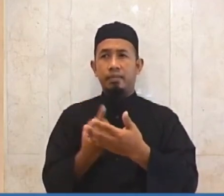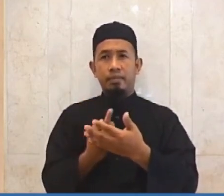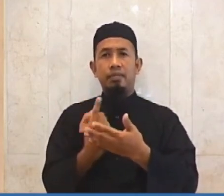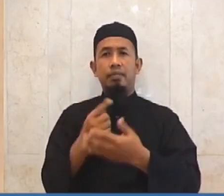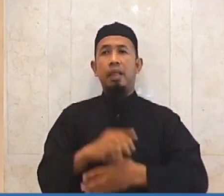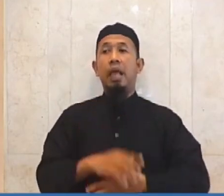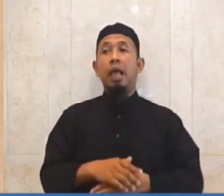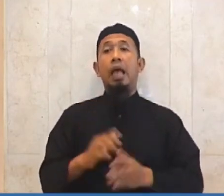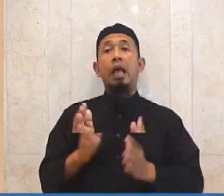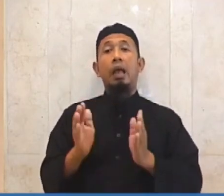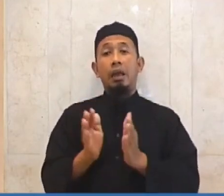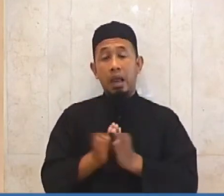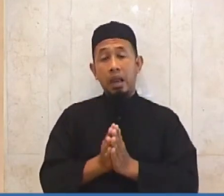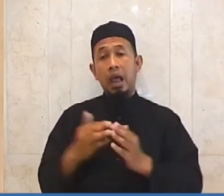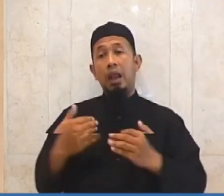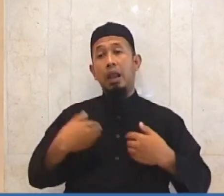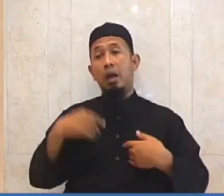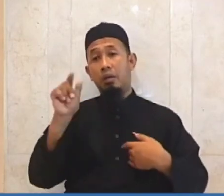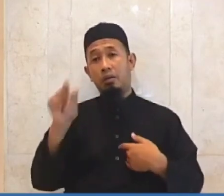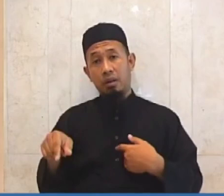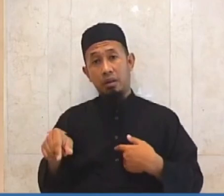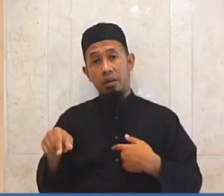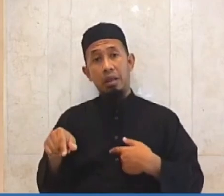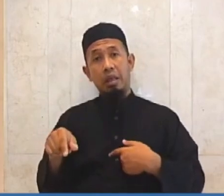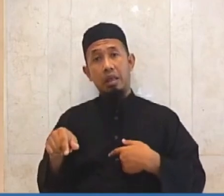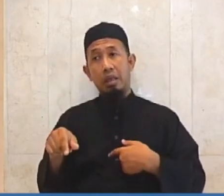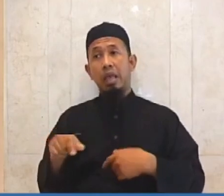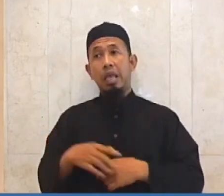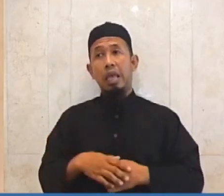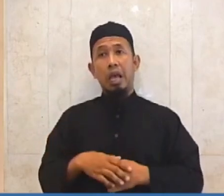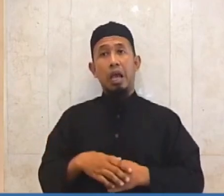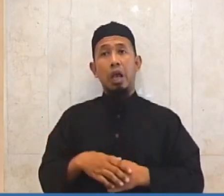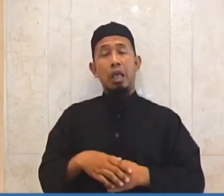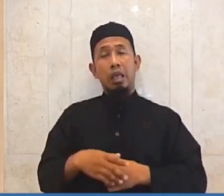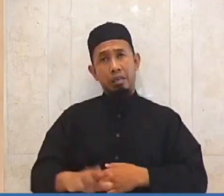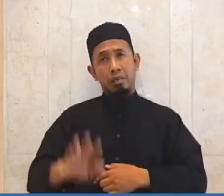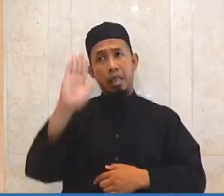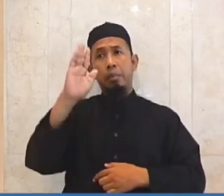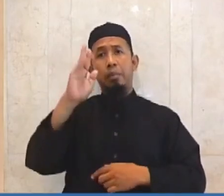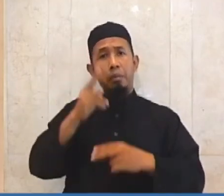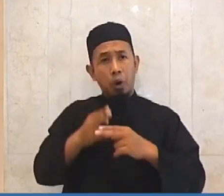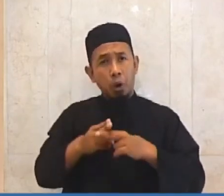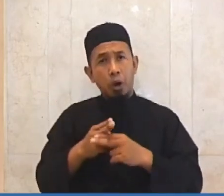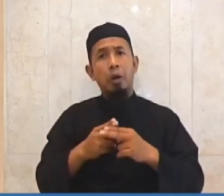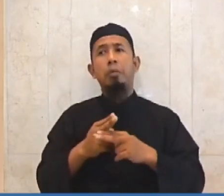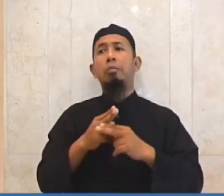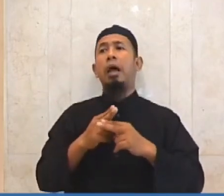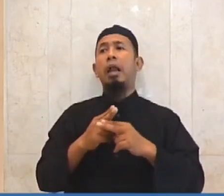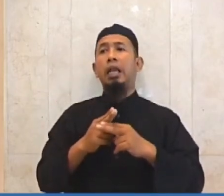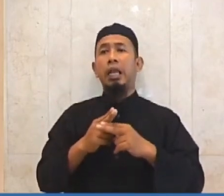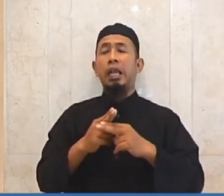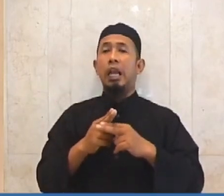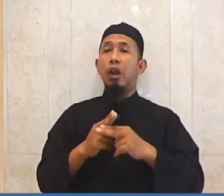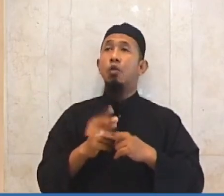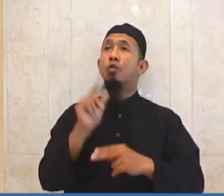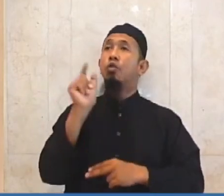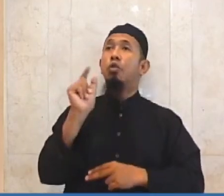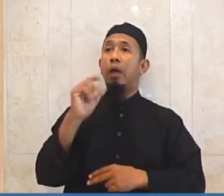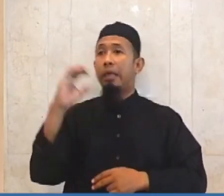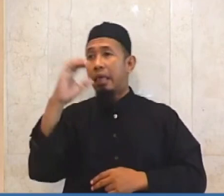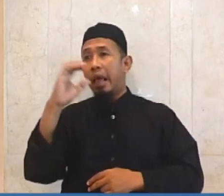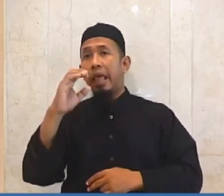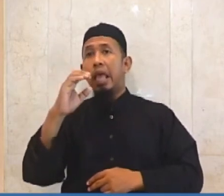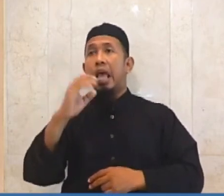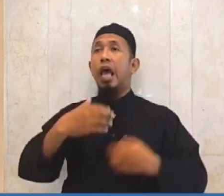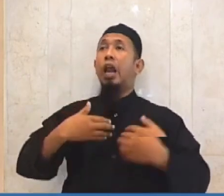dan dari sebagian manusia ada yang mempersembahkan dirinya untuk semata-mata karena Allah